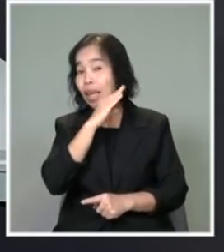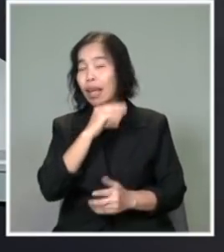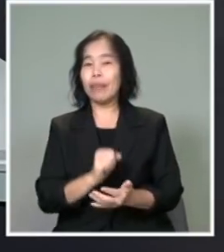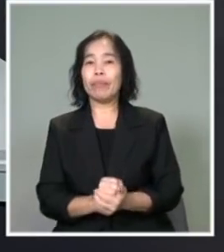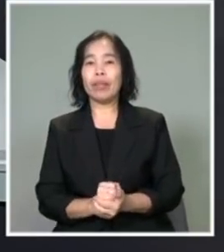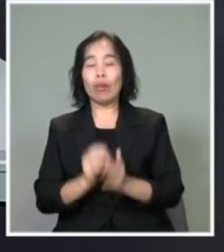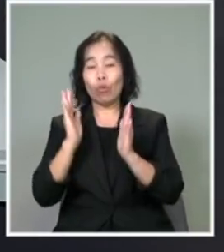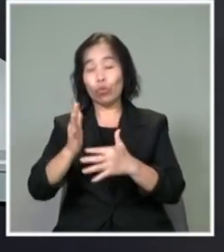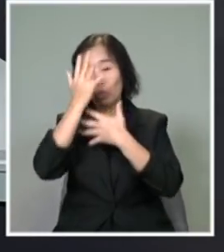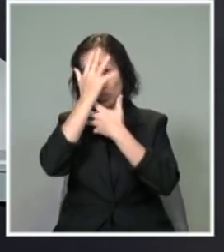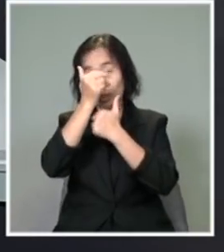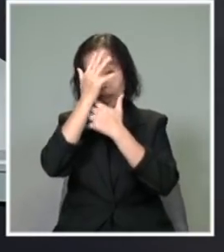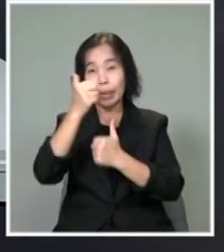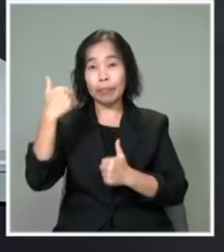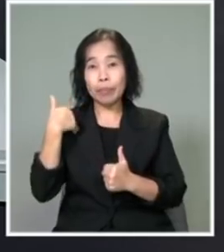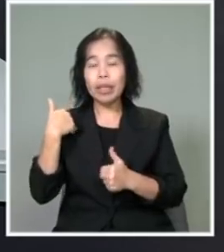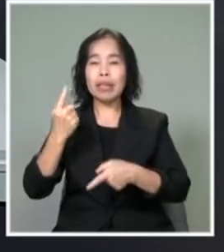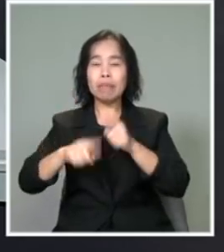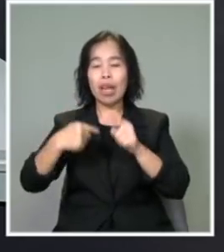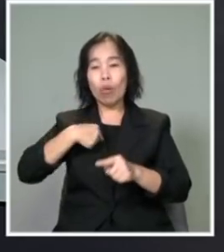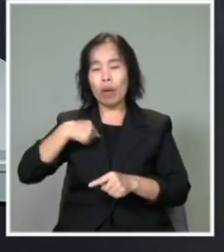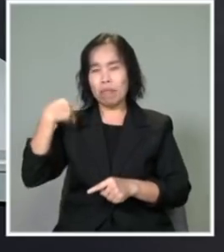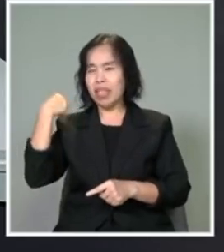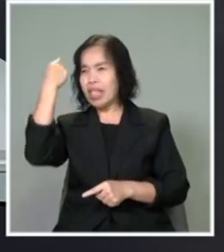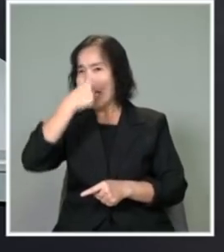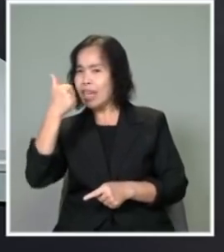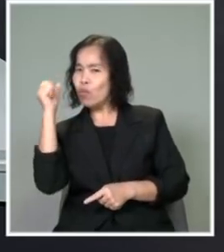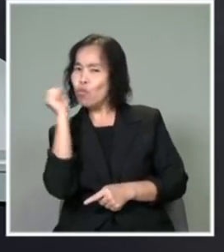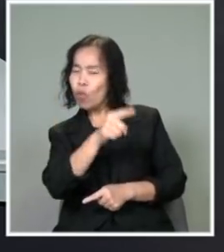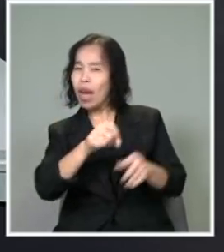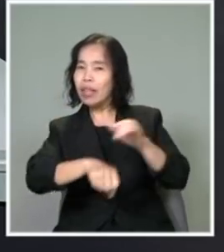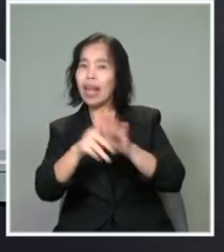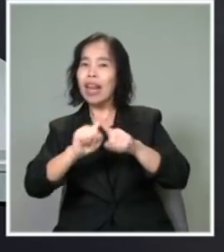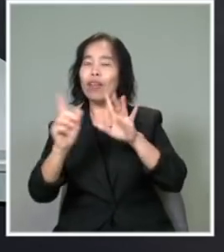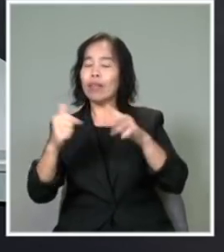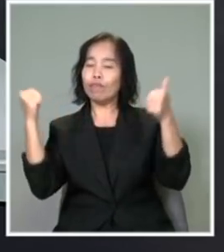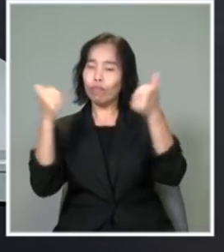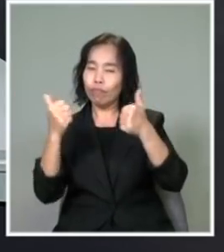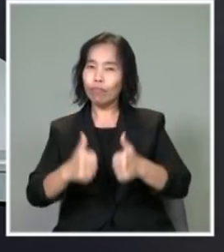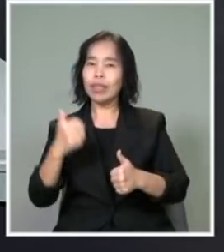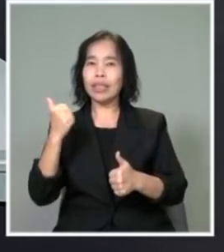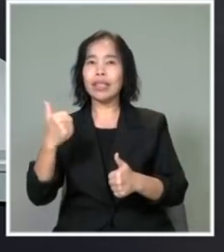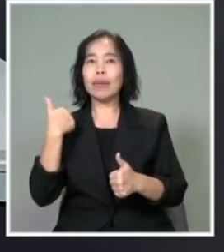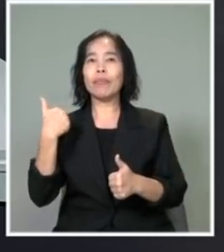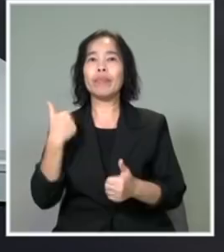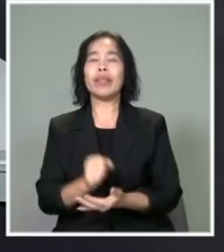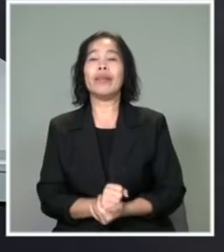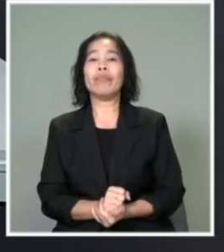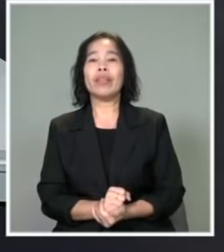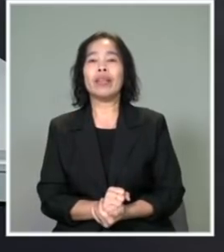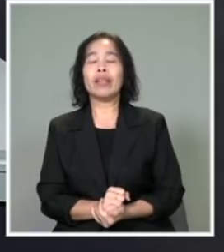สนใจนะครับเห็นว่าเฮ้ยมีเพื่อนๆเราที่หน้าตาดีกว่าเขาหรือเปล่านะครับก็สามารถแชร์กันได้เลยแล้วก็สุดท้ายมีรายการนึงครับ